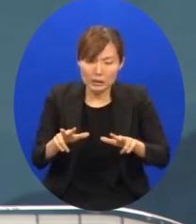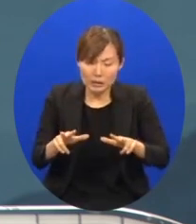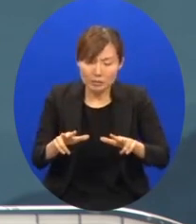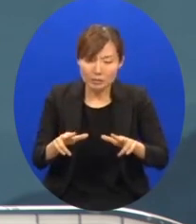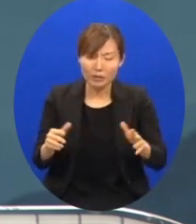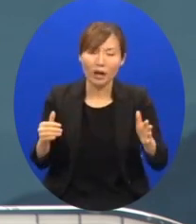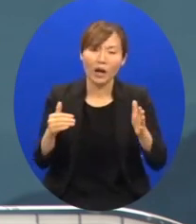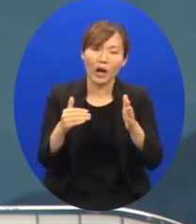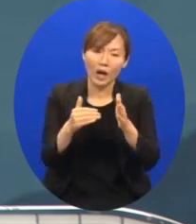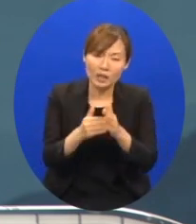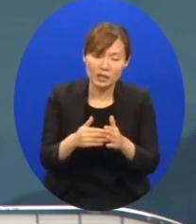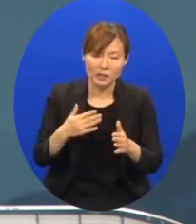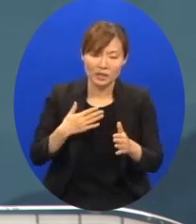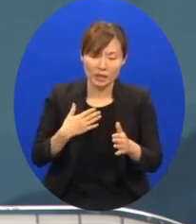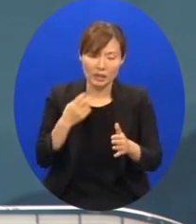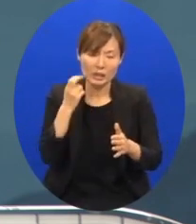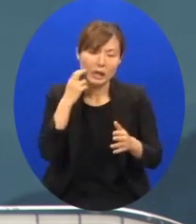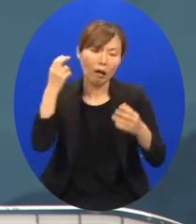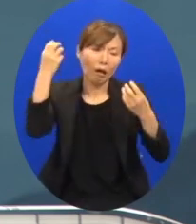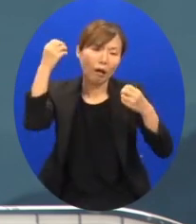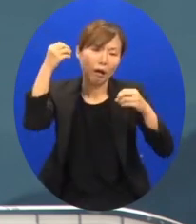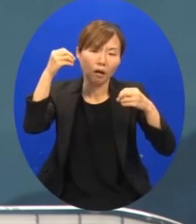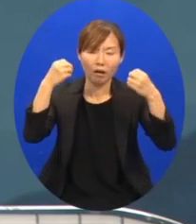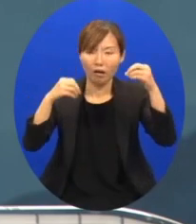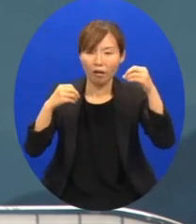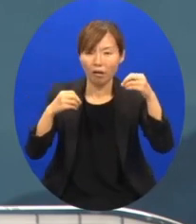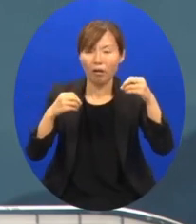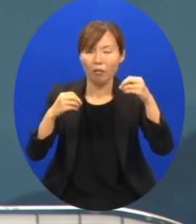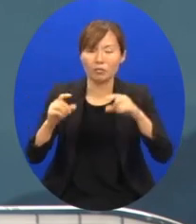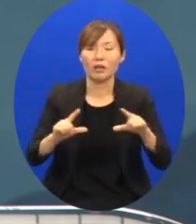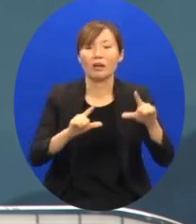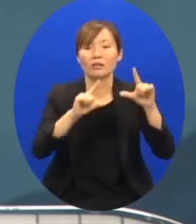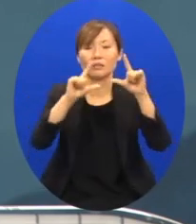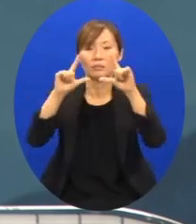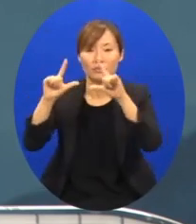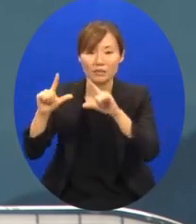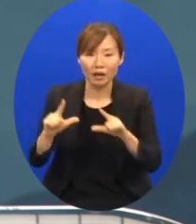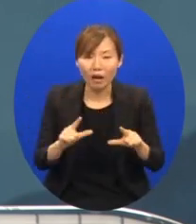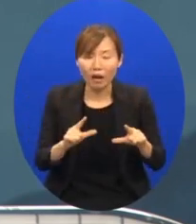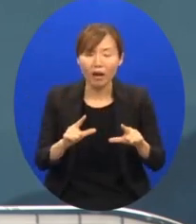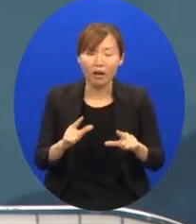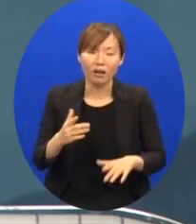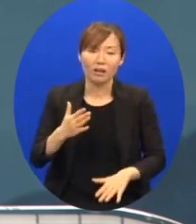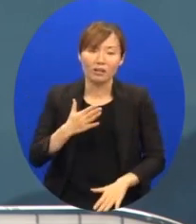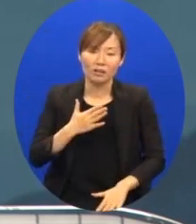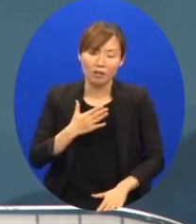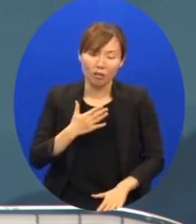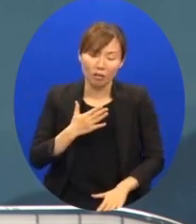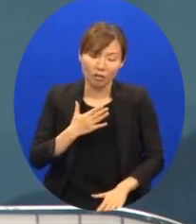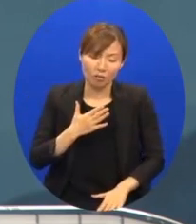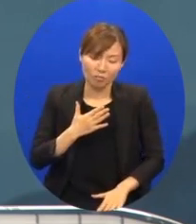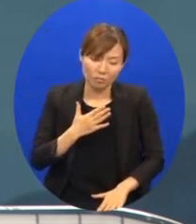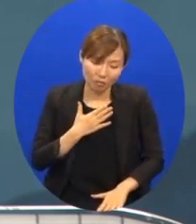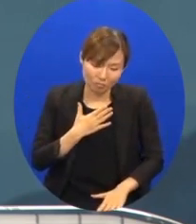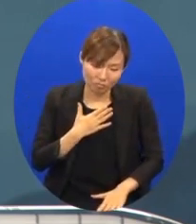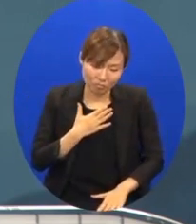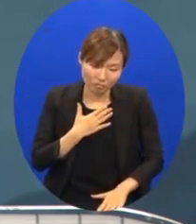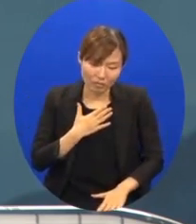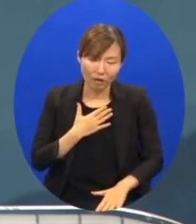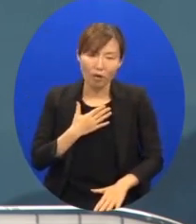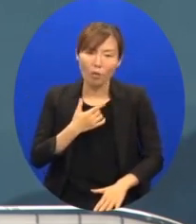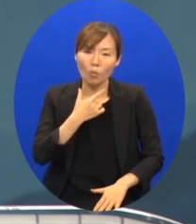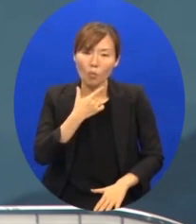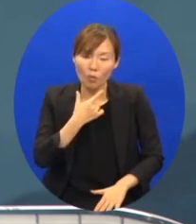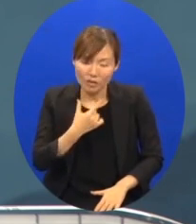깜짝 놀라는 고백을 했어요 설교 목사님 제가 어떻게 하면 교인들이 좋아하는 설교를 할 수